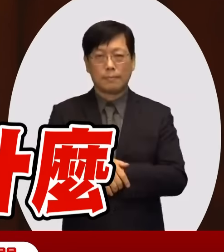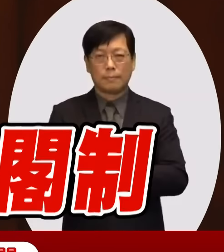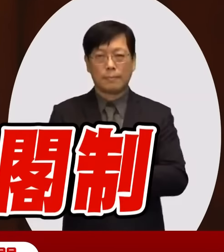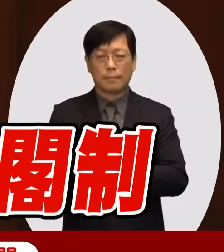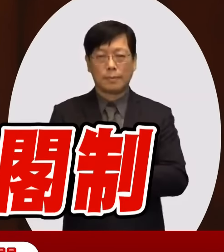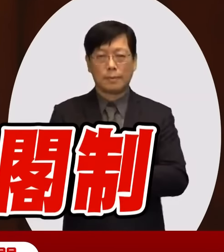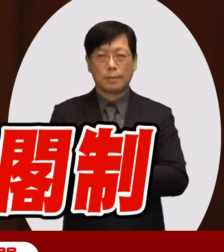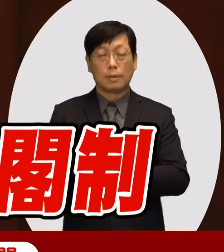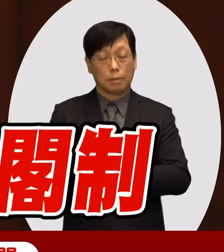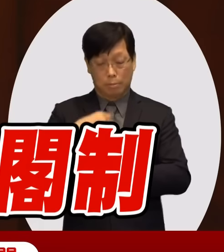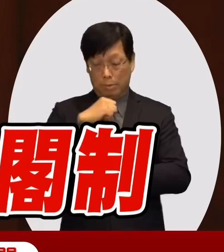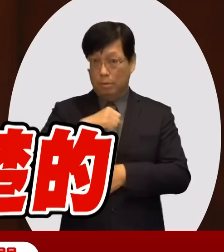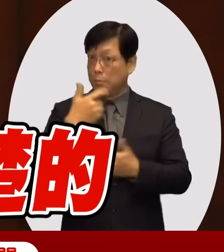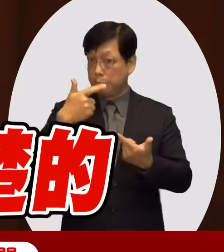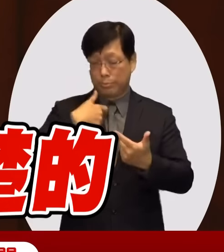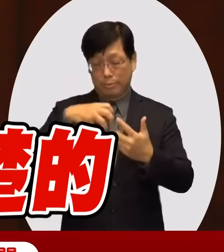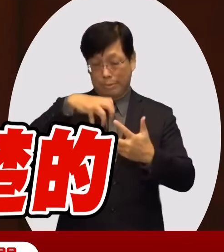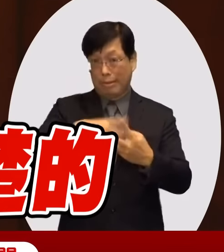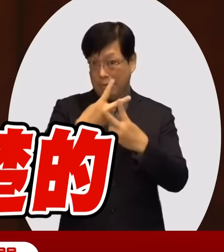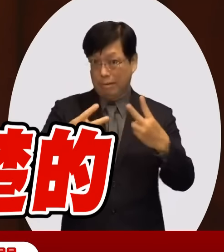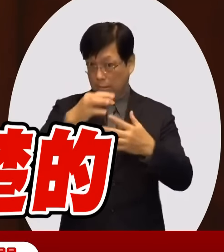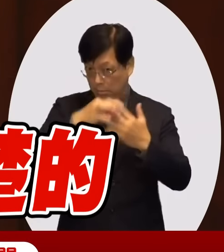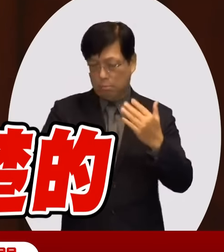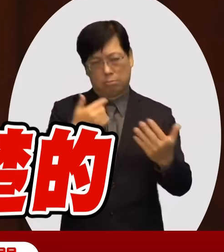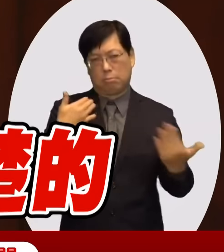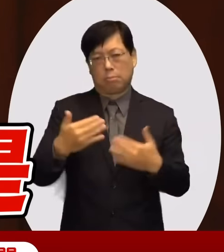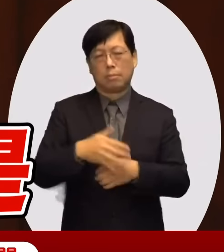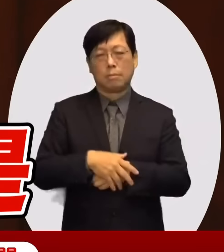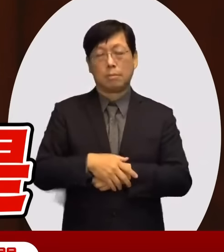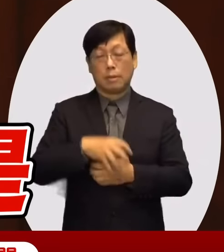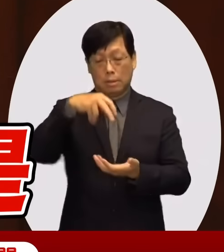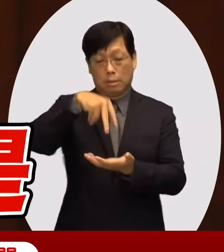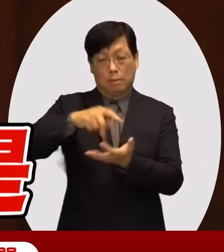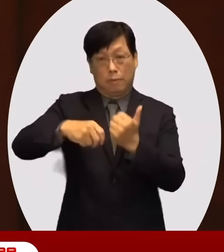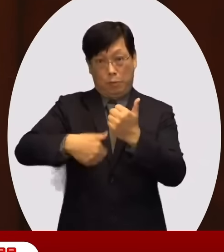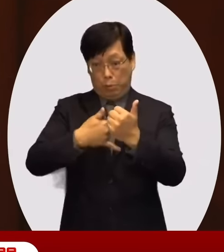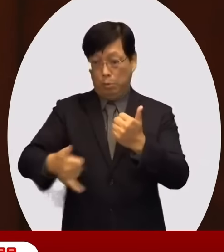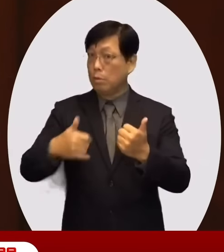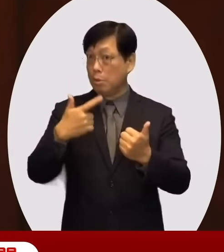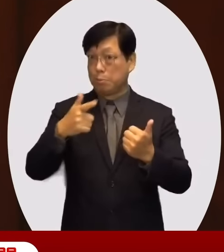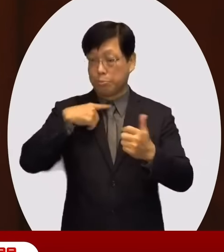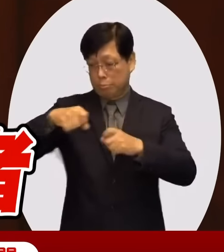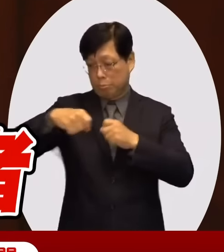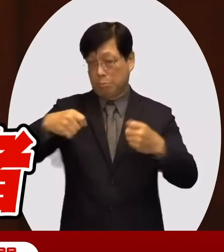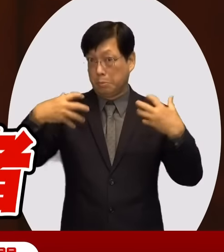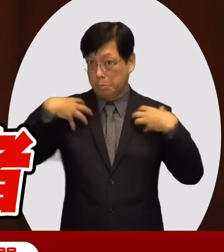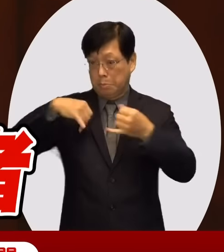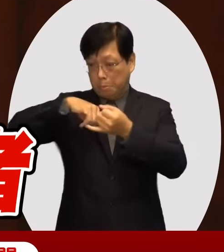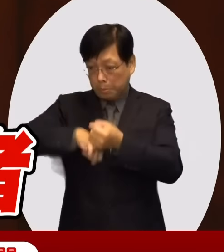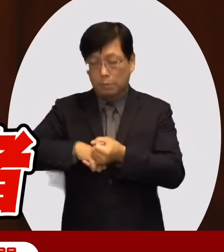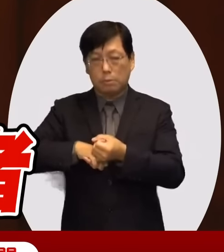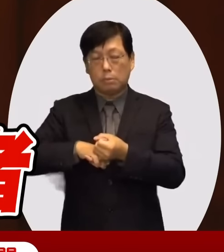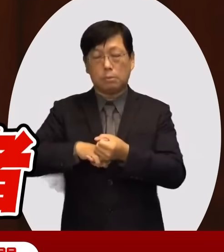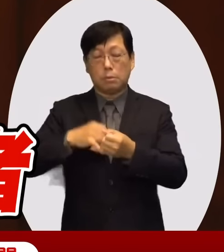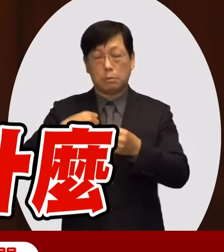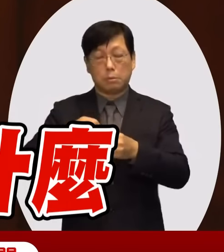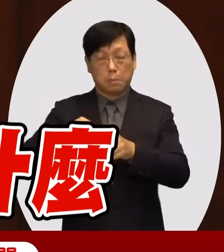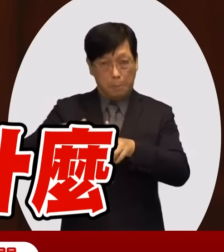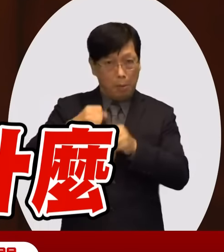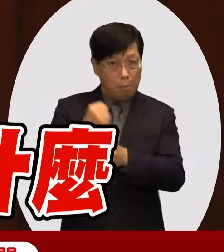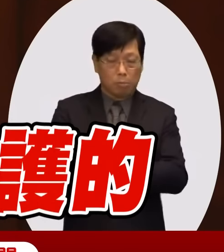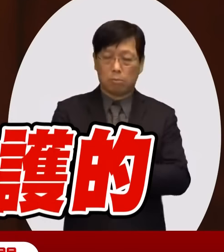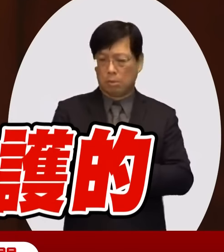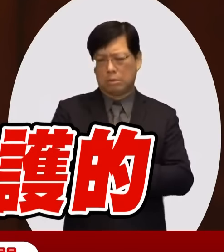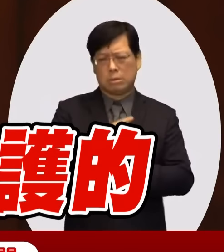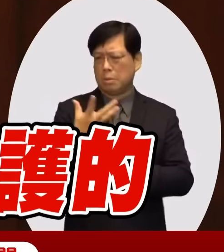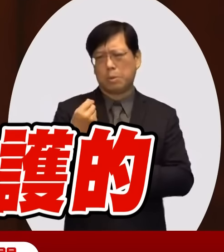么？鉴于我国不是内阁制，这点应该是清楚的，立委不可能是政策的制定或者是执行者，所以立委没